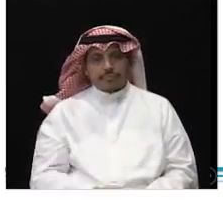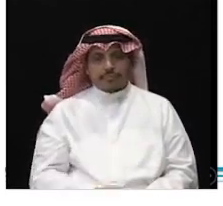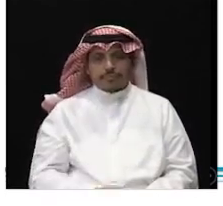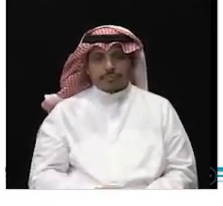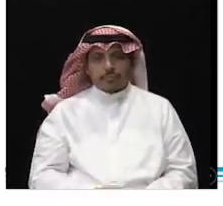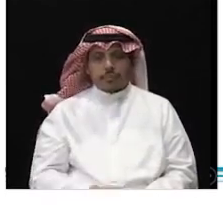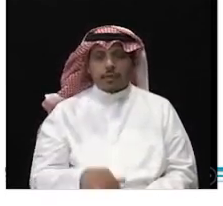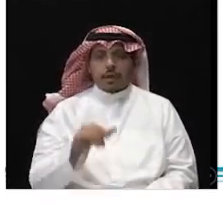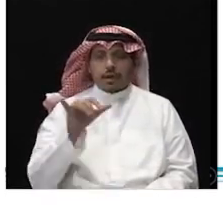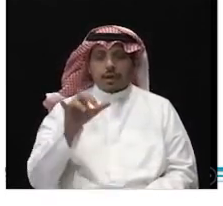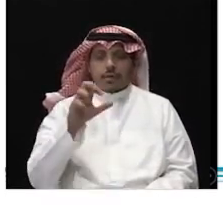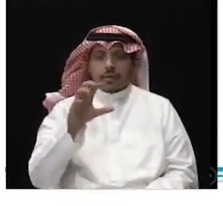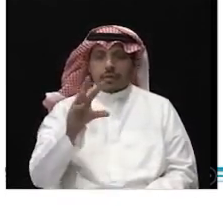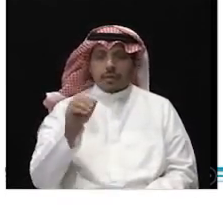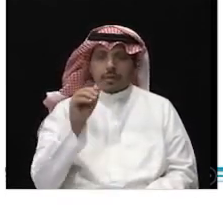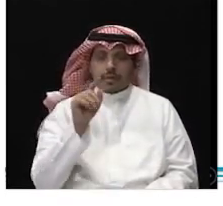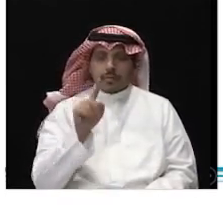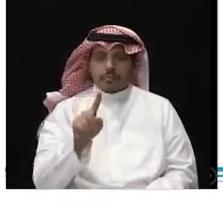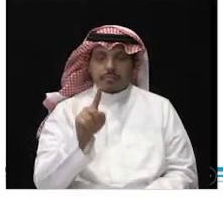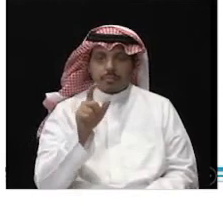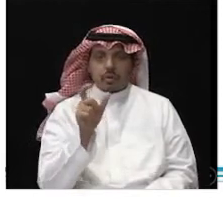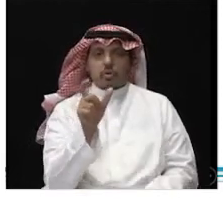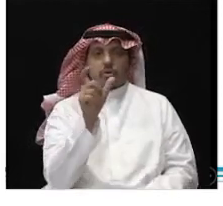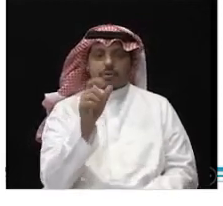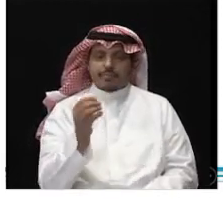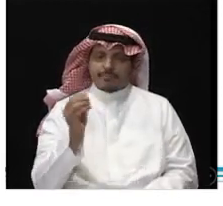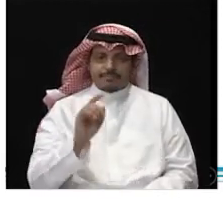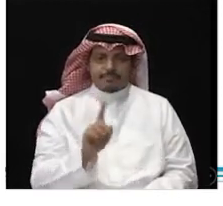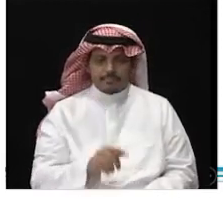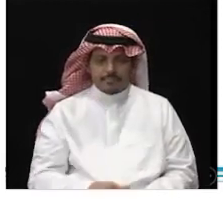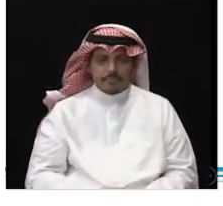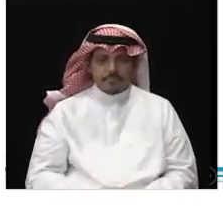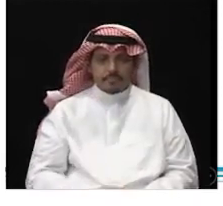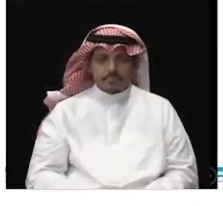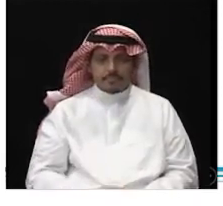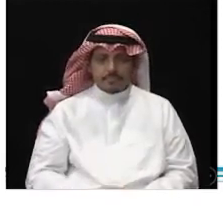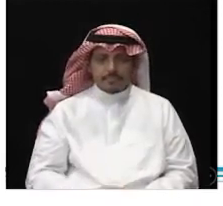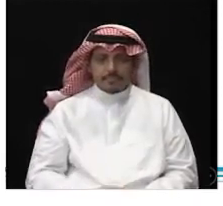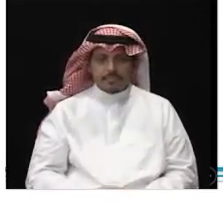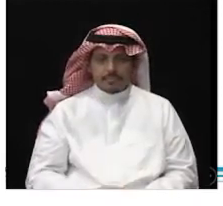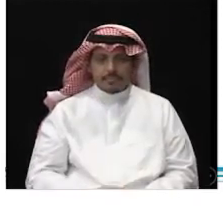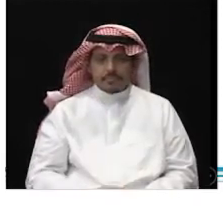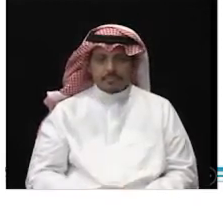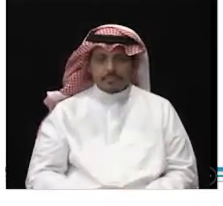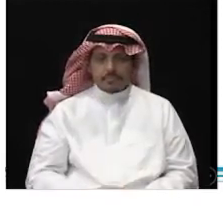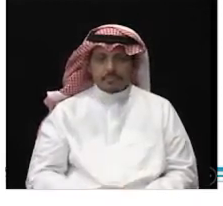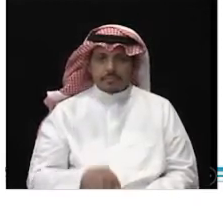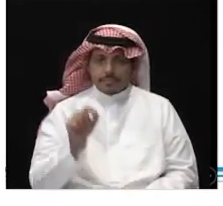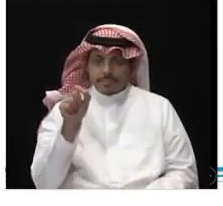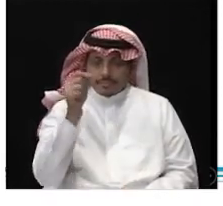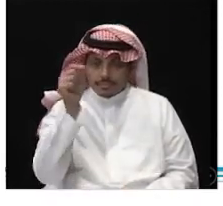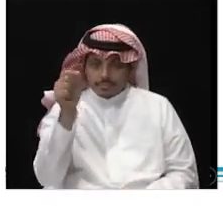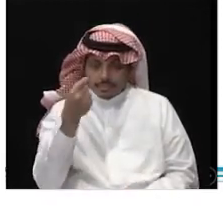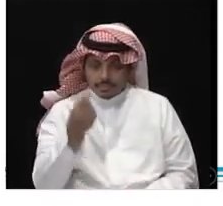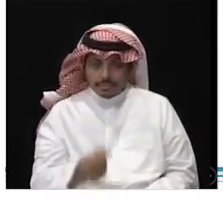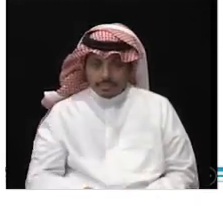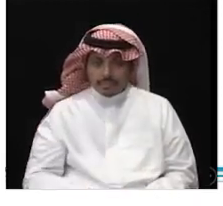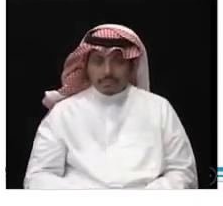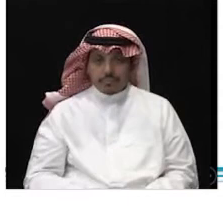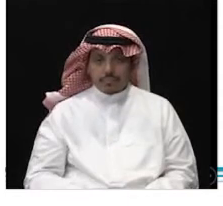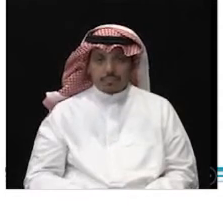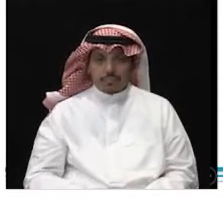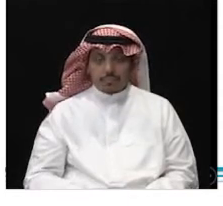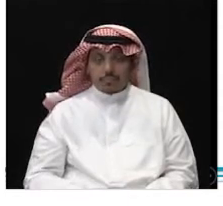لا نقول يذهب أو تذهب أو يشرب، إذا لا يأتي التنوين مع